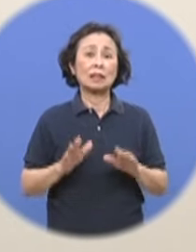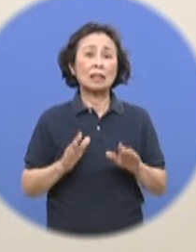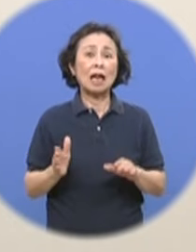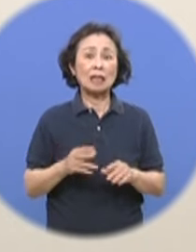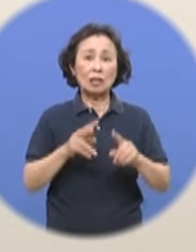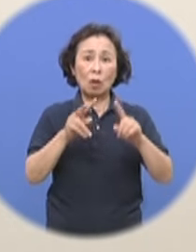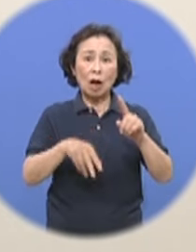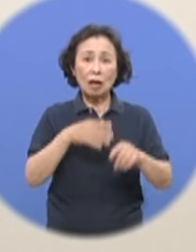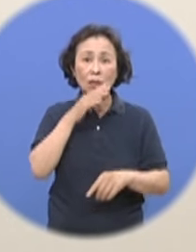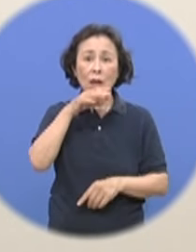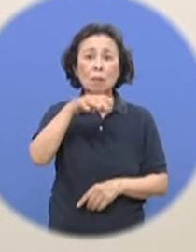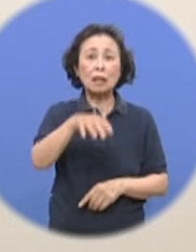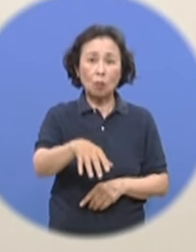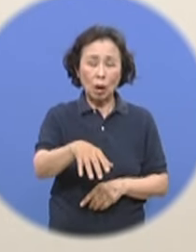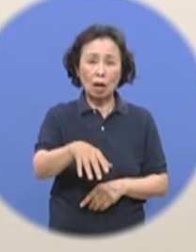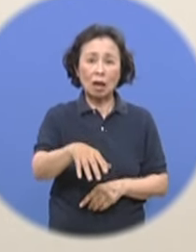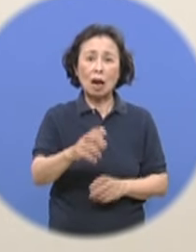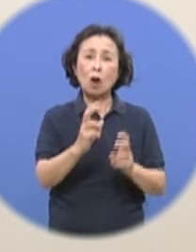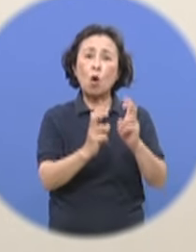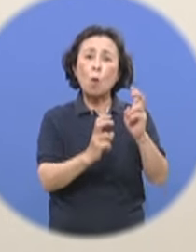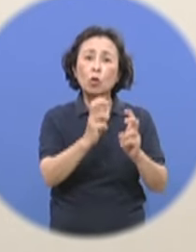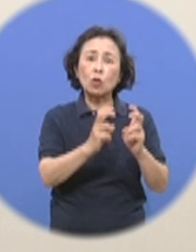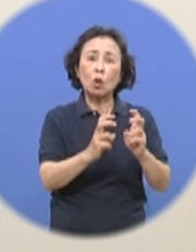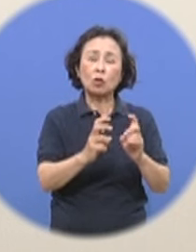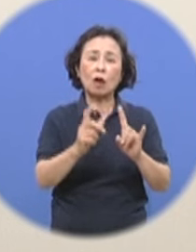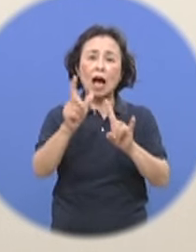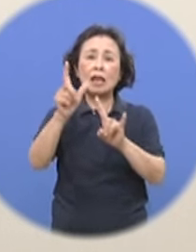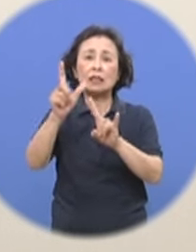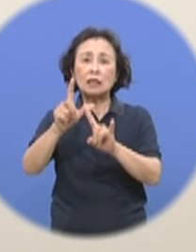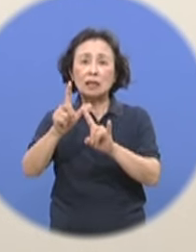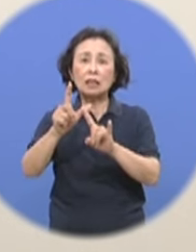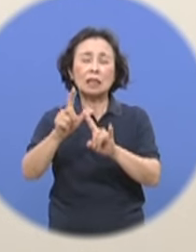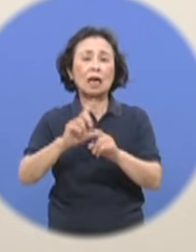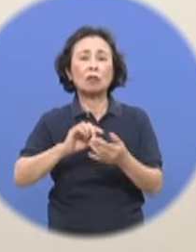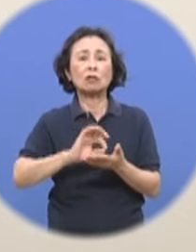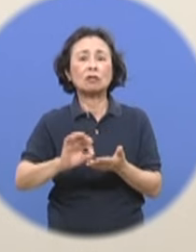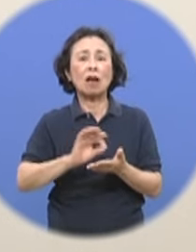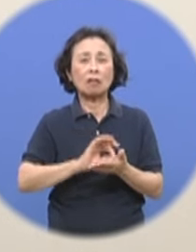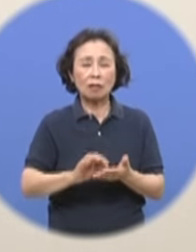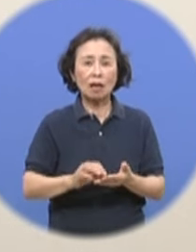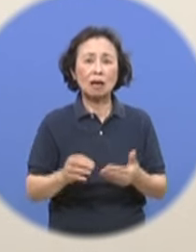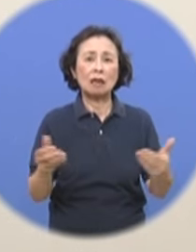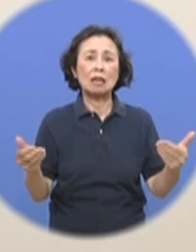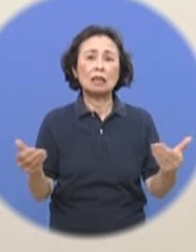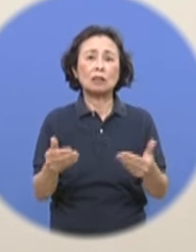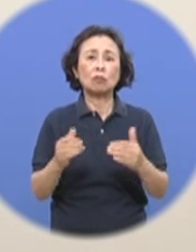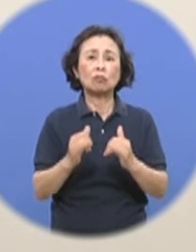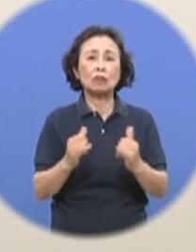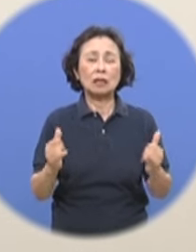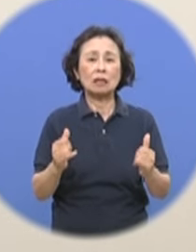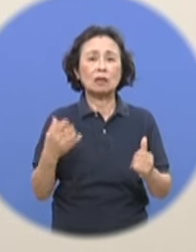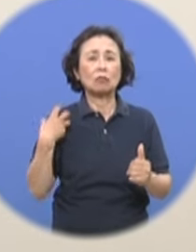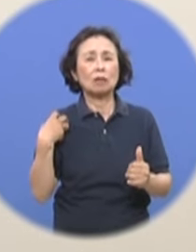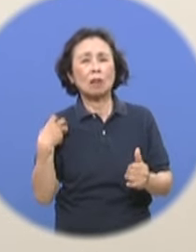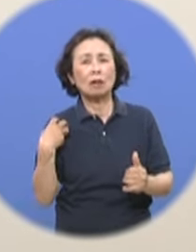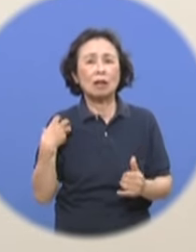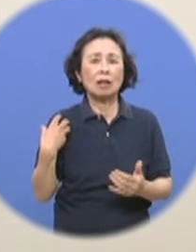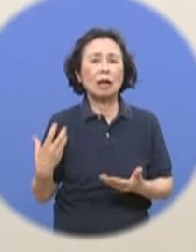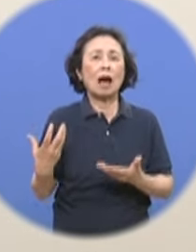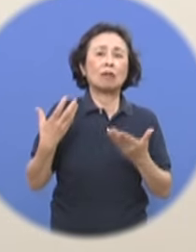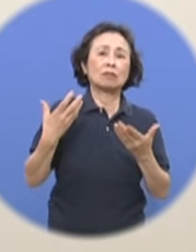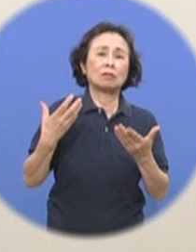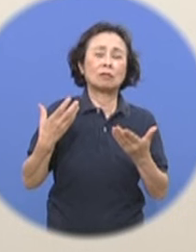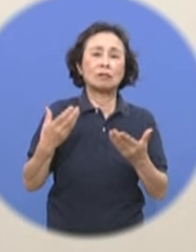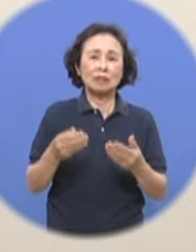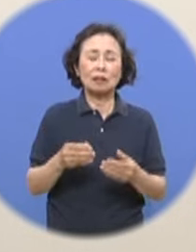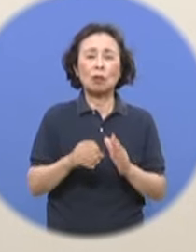の介護現場では介護ロボットや ICT の導入により職員の負担軽減や業務効率化が進